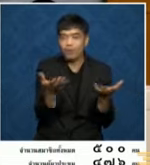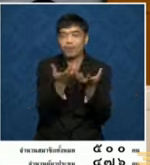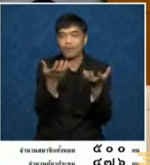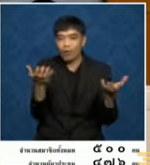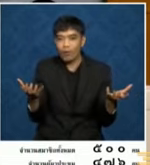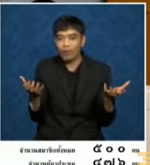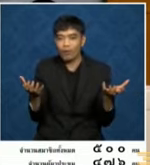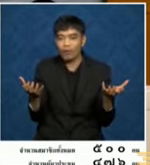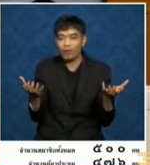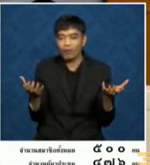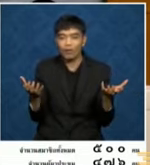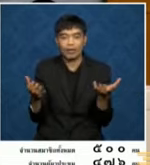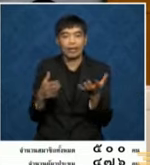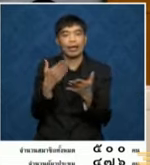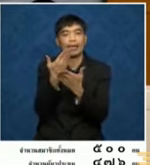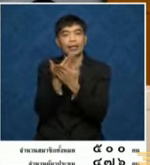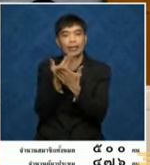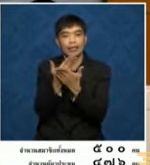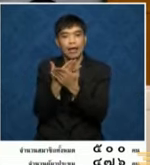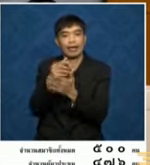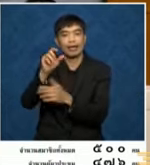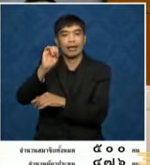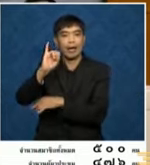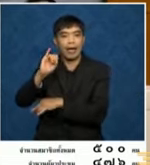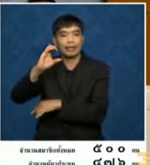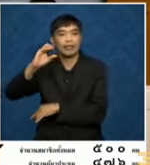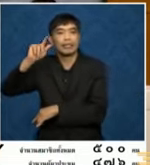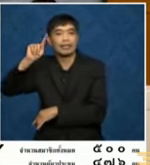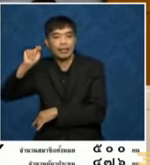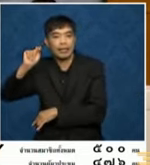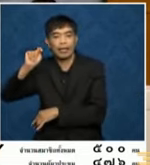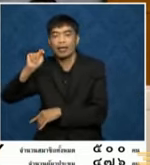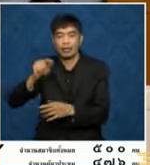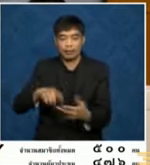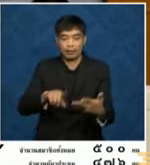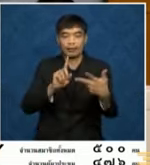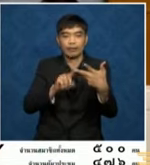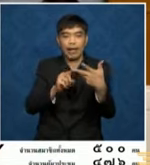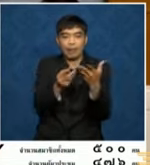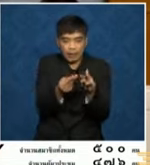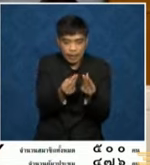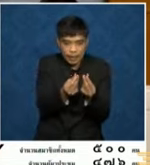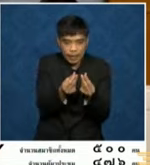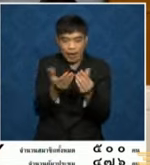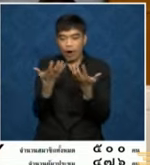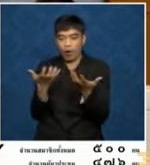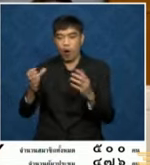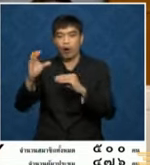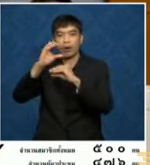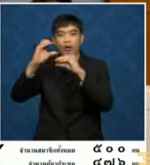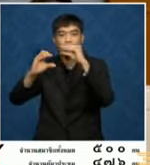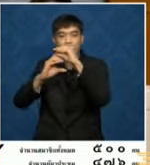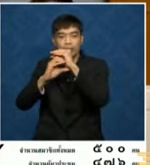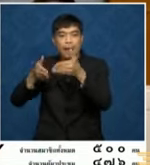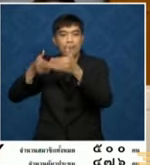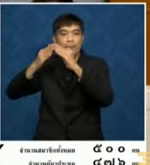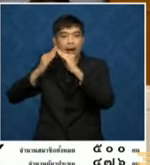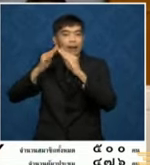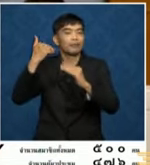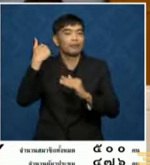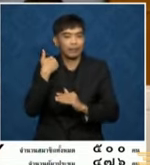มถึงรายจ่ายด้าน ICT ด้วยอีกส่วนนึงคือค่าที่ดินและสิ่งปลูกสร้างครับซึ่งทั้ง2โครงการเนี่ยมีความทับซ้อนกัน